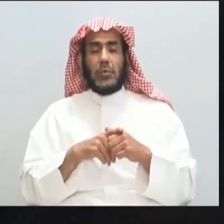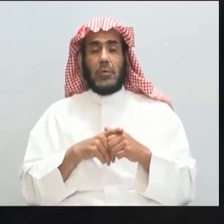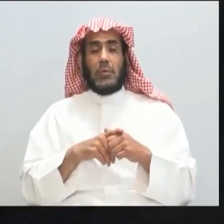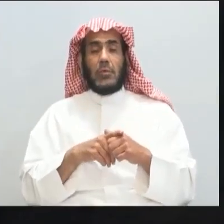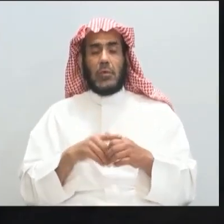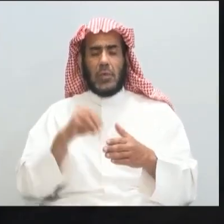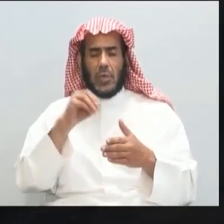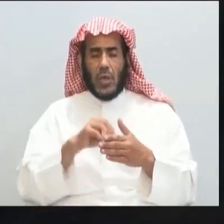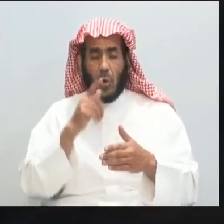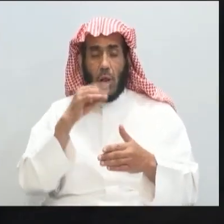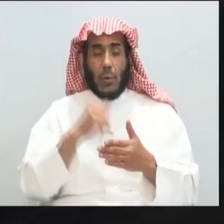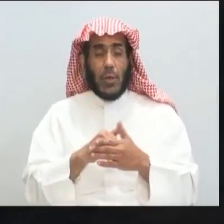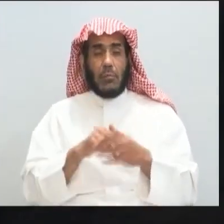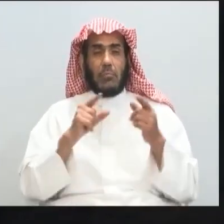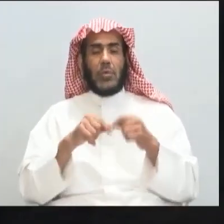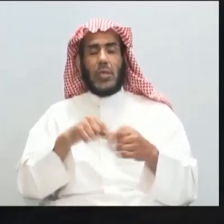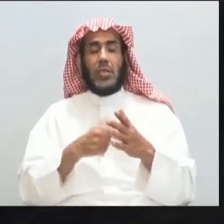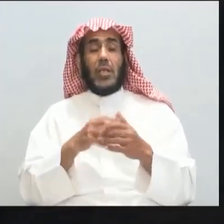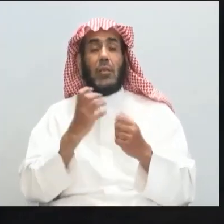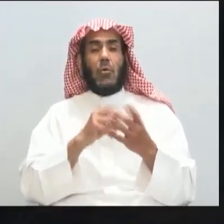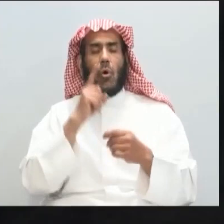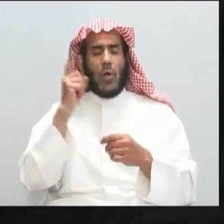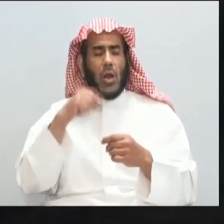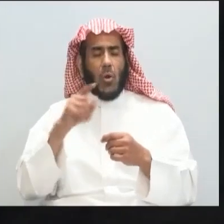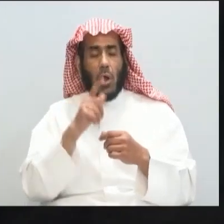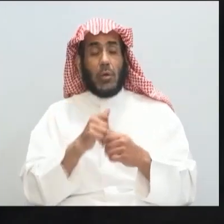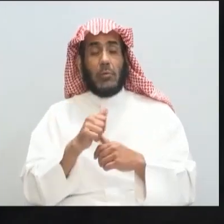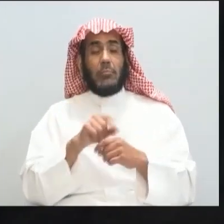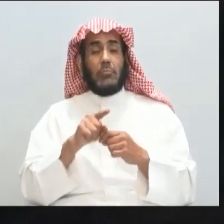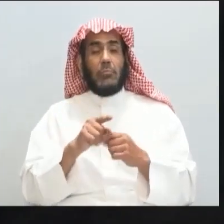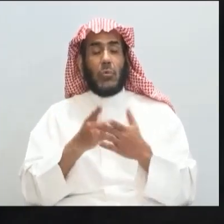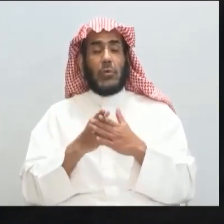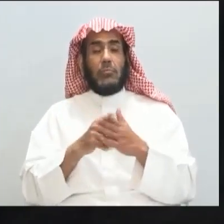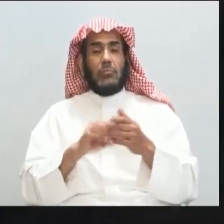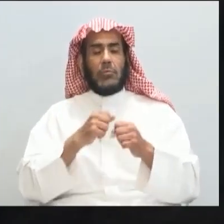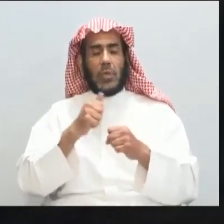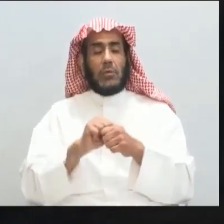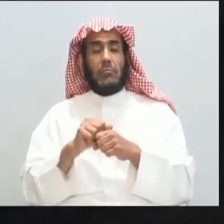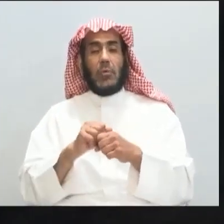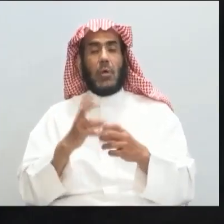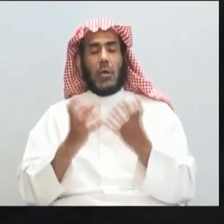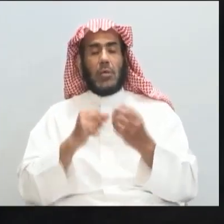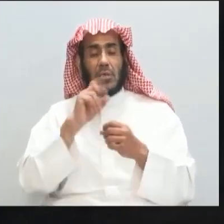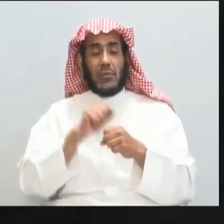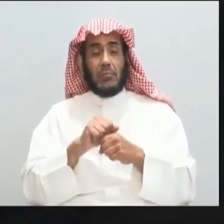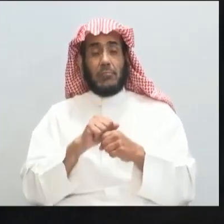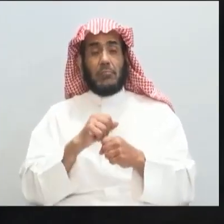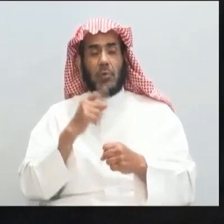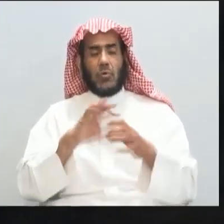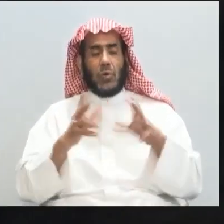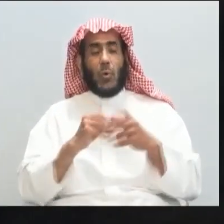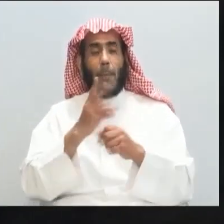لاخضاع ان اللغه العربيه هي نشات على هذا الميزان وعرفوا ان اللغه العربيه وهنا ايضا باستطاعتهم من خلال الميزان الصرفي ان